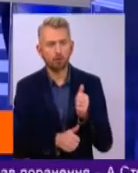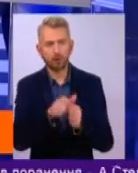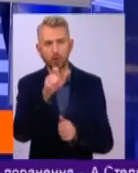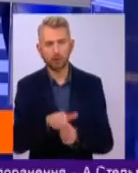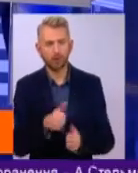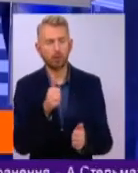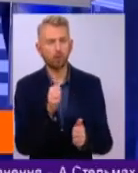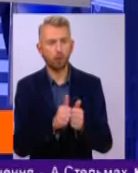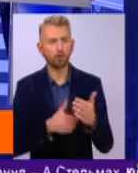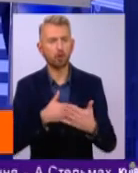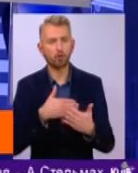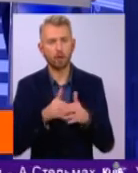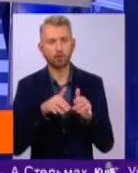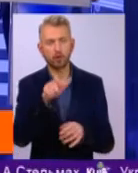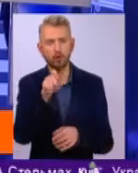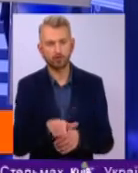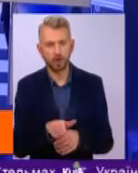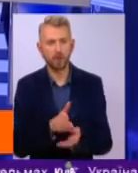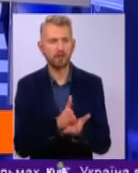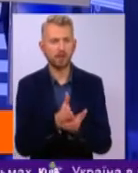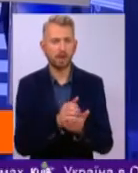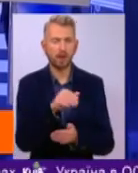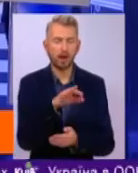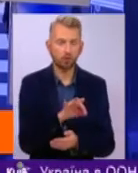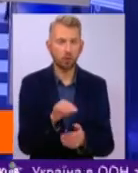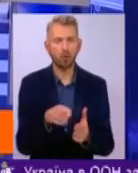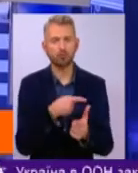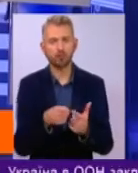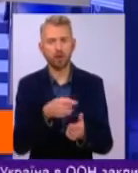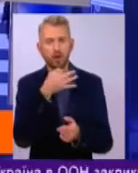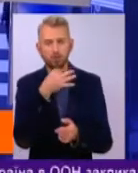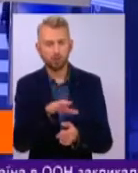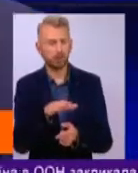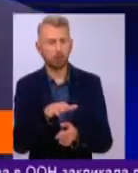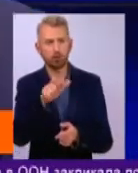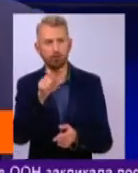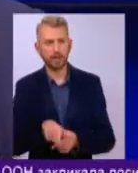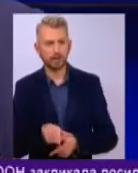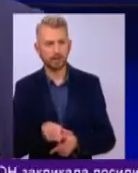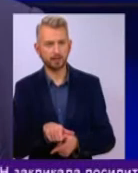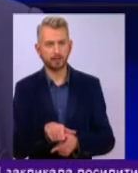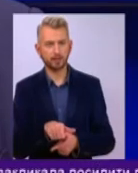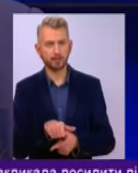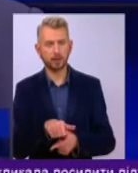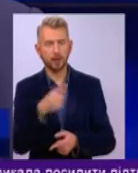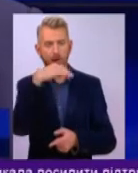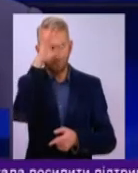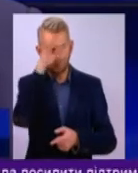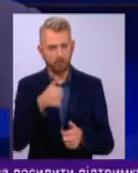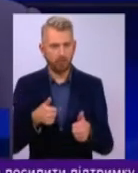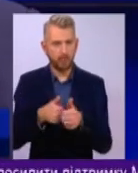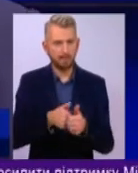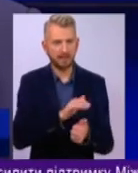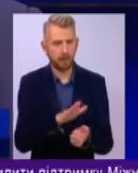кожного громадського діяча, ветерана АТО чи будь-якої людини поліцейського не